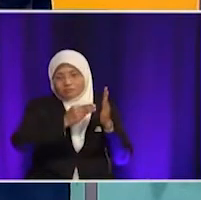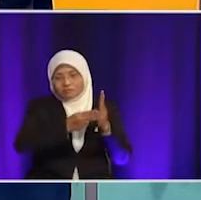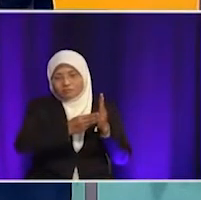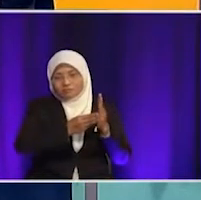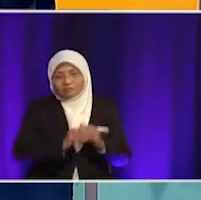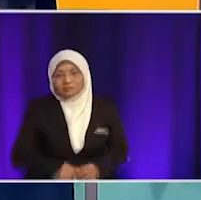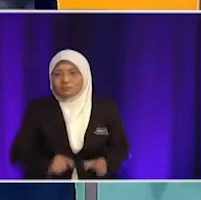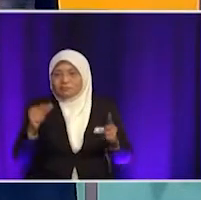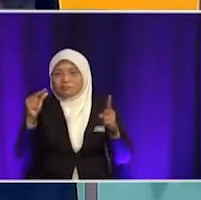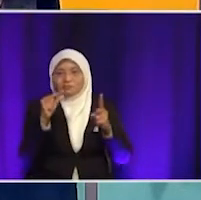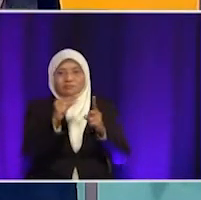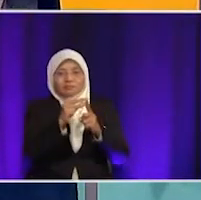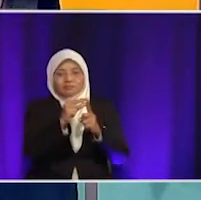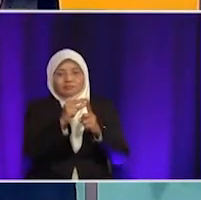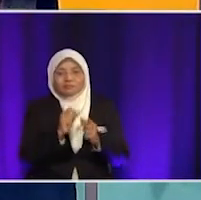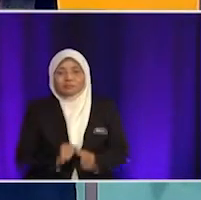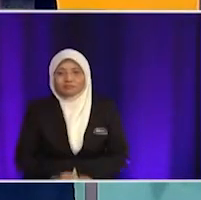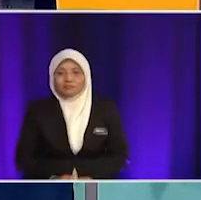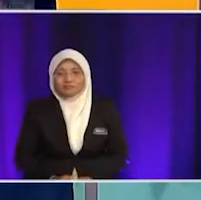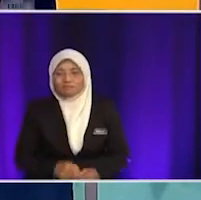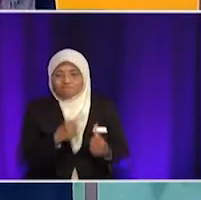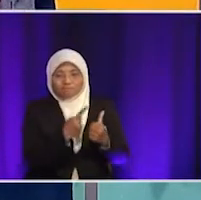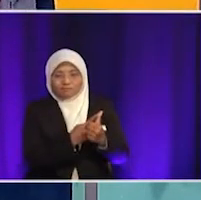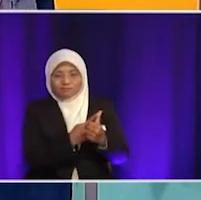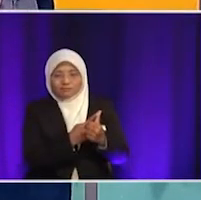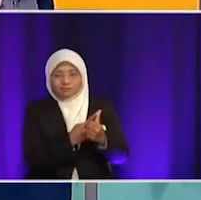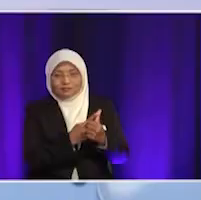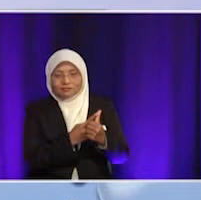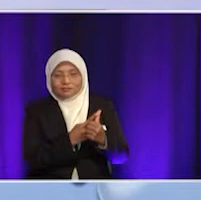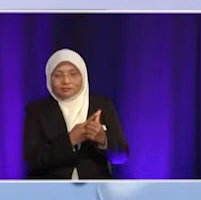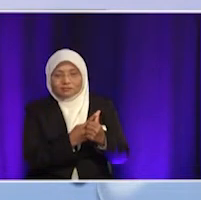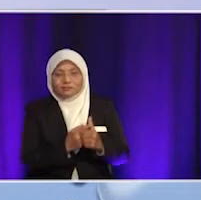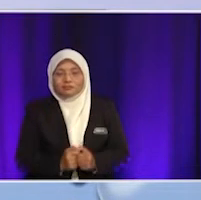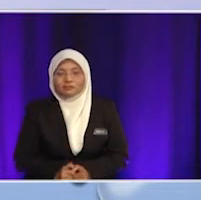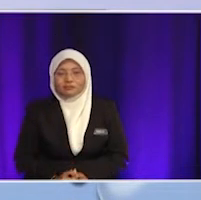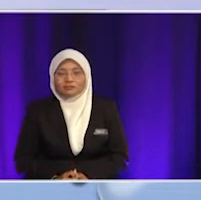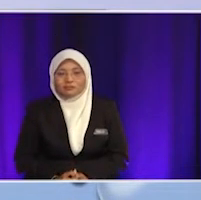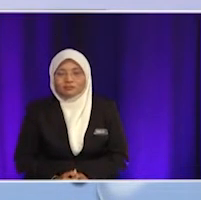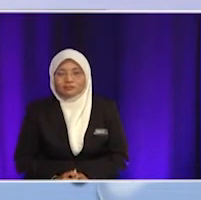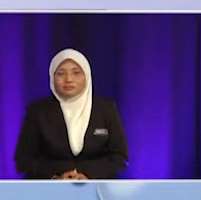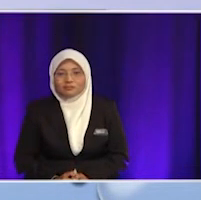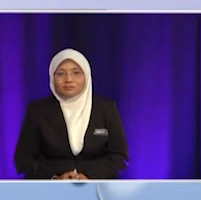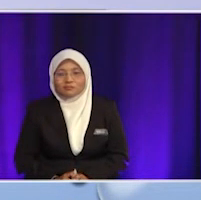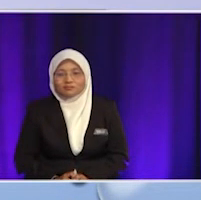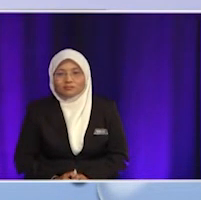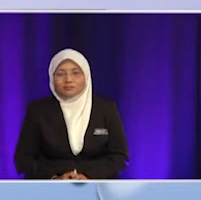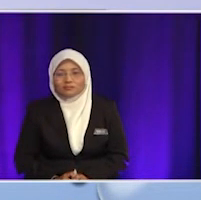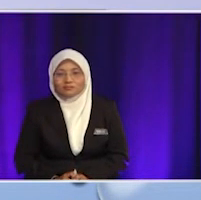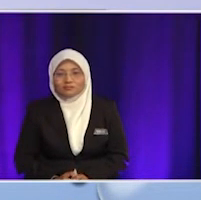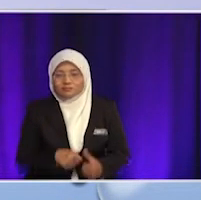perkataan definisi keusahawanan yang ada di yang perlu kita pelajari lah oke